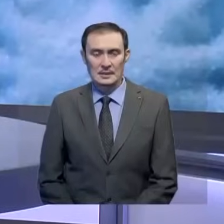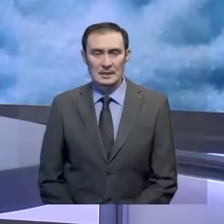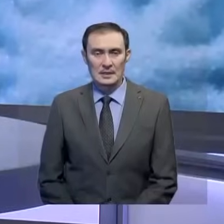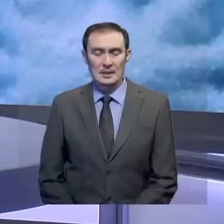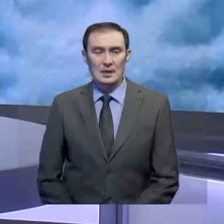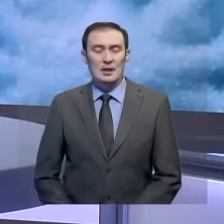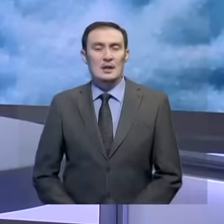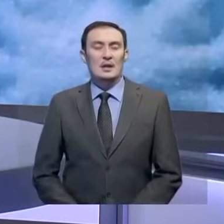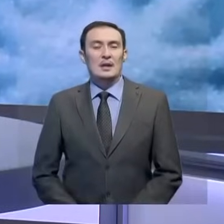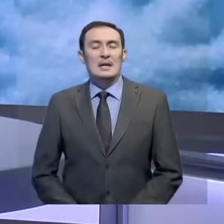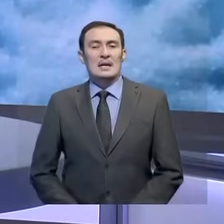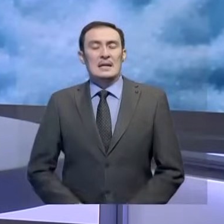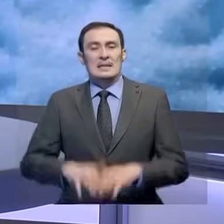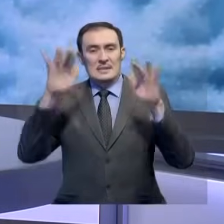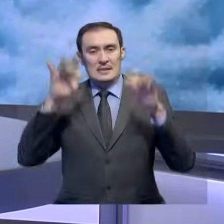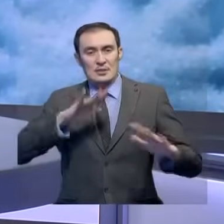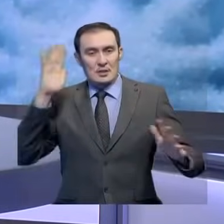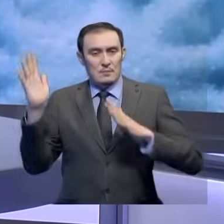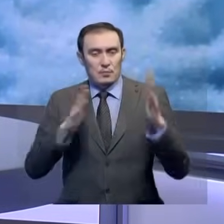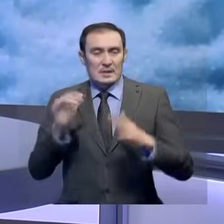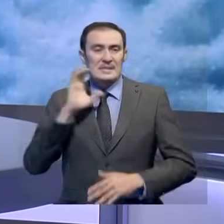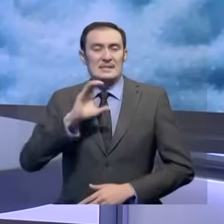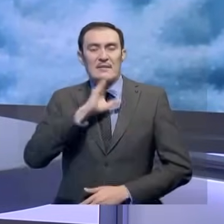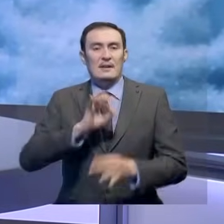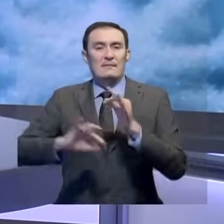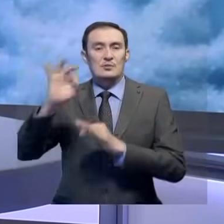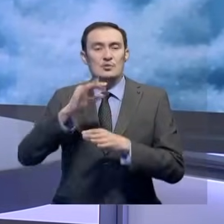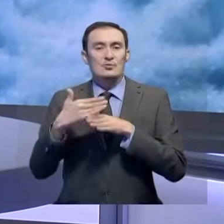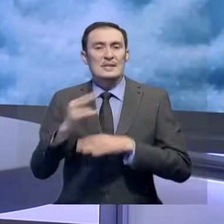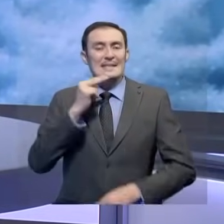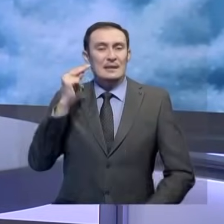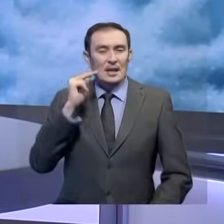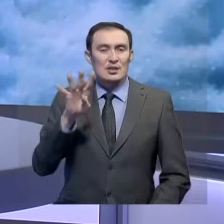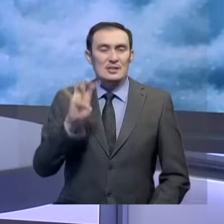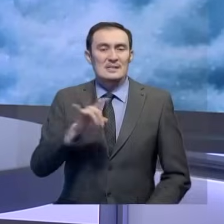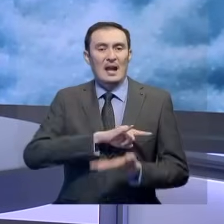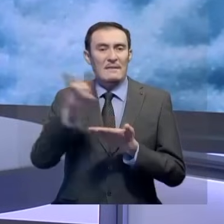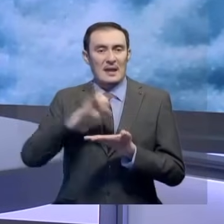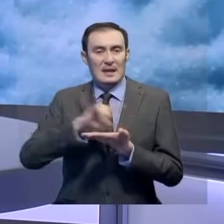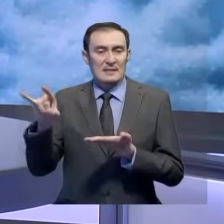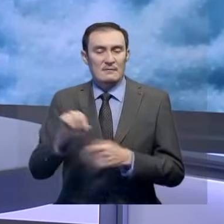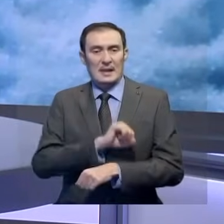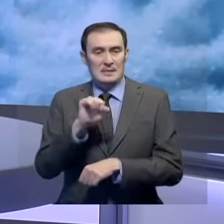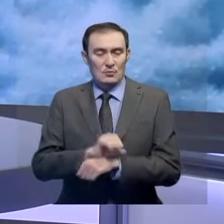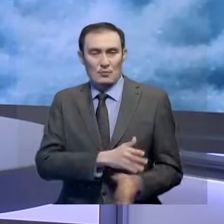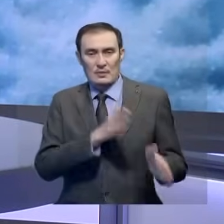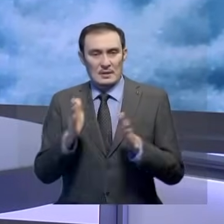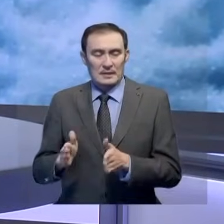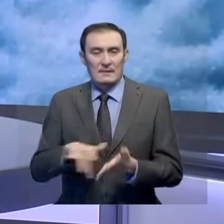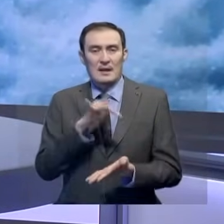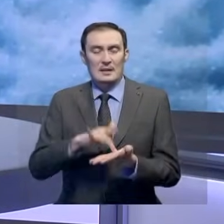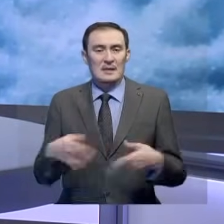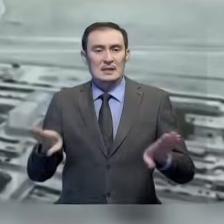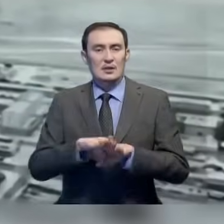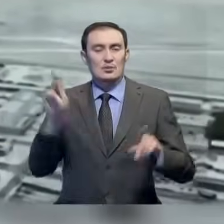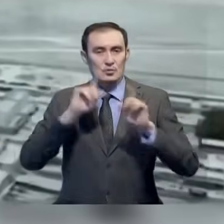Еще о событиях в мире. Снежные бури обрушились на северо-восточные регионы Китая. Свыше 400 авиарейсов перенесены. В нескольких городах